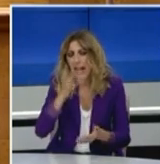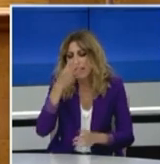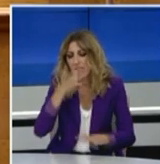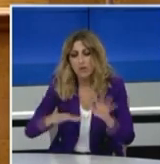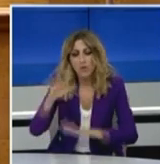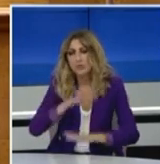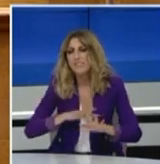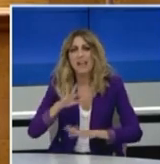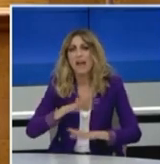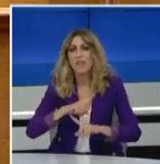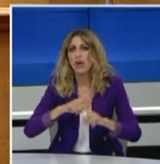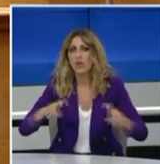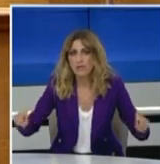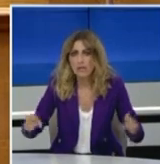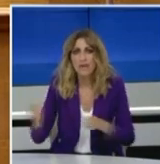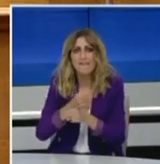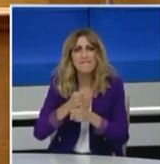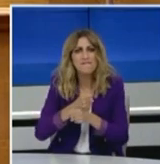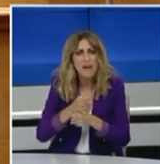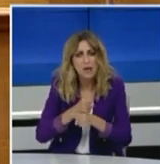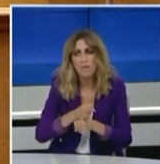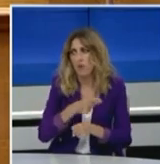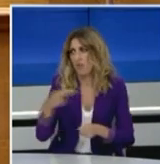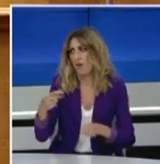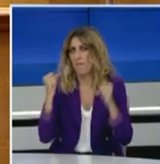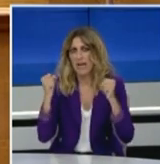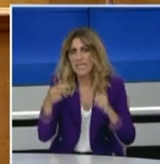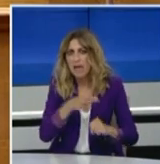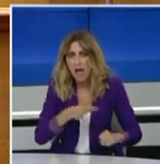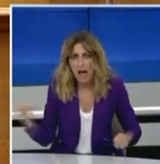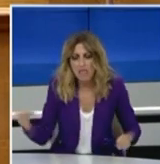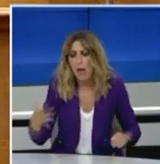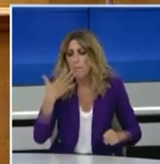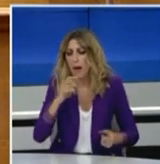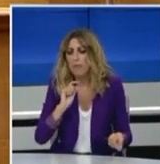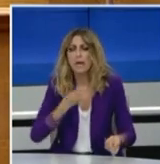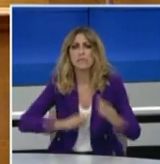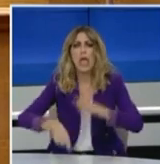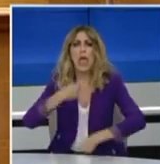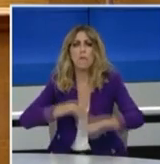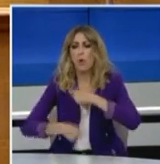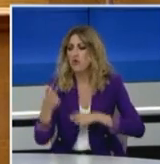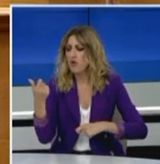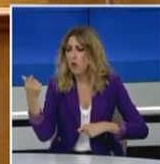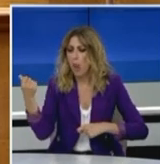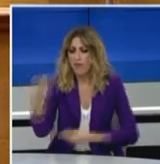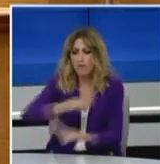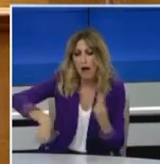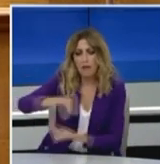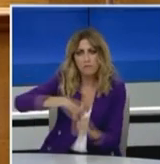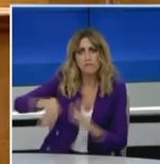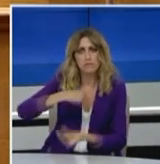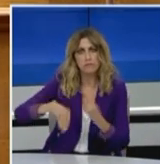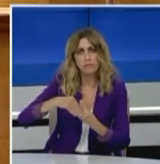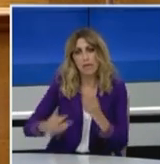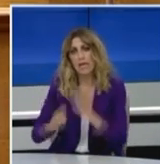φαρμάκου, την οποία με συνέπεια υπηρέτησαν όλες οι κυβερνήσεις. Η Νέα Δημοκρατία και το ΚΙΝΑΛ επέδειξαν αιμονή